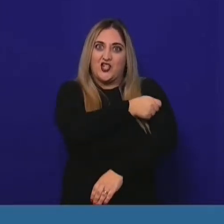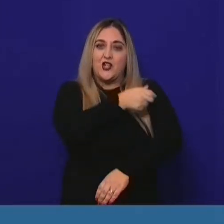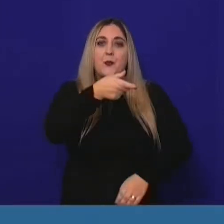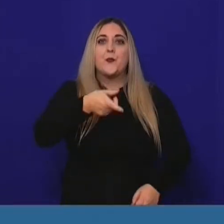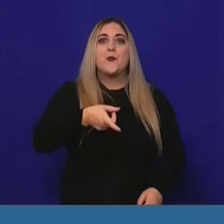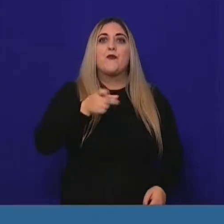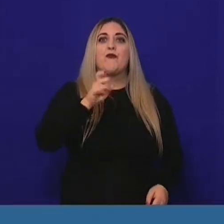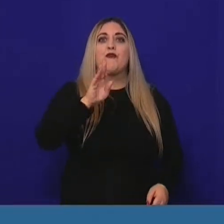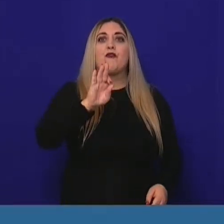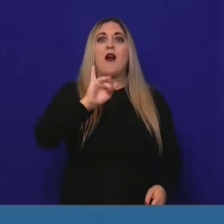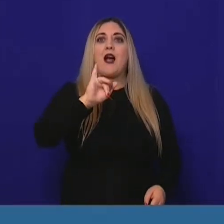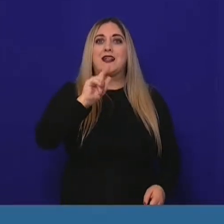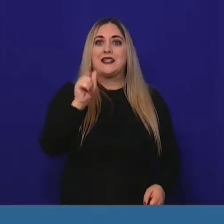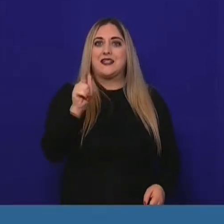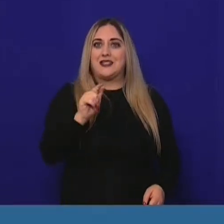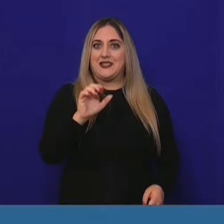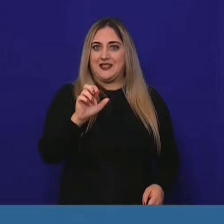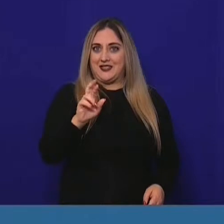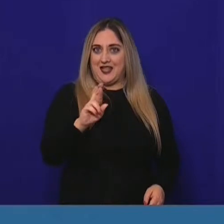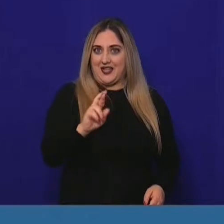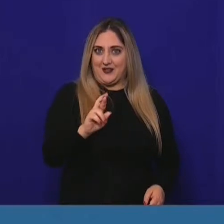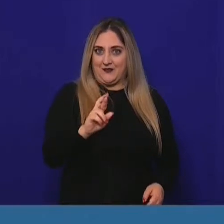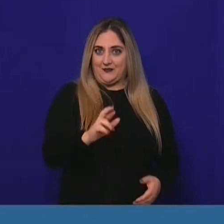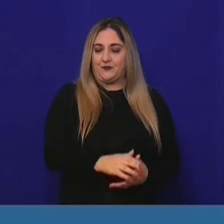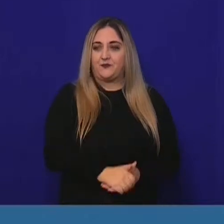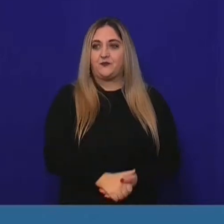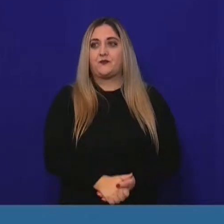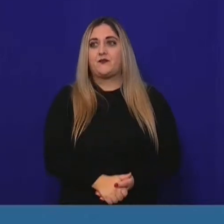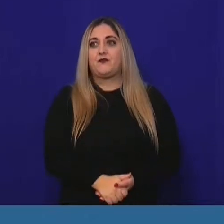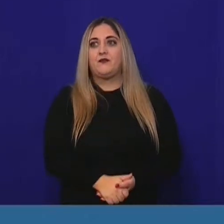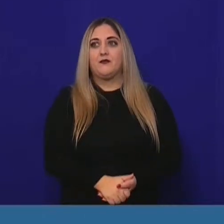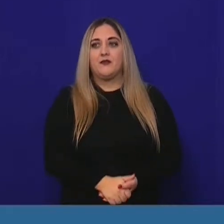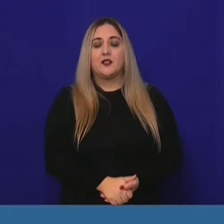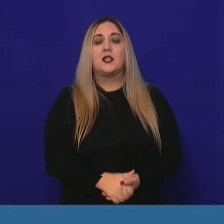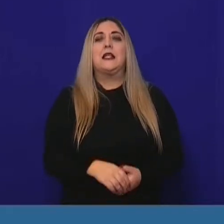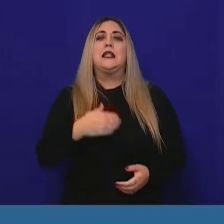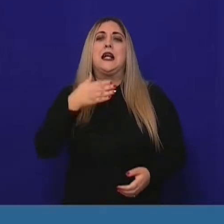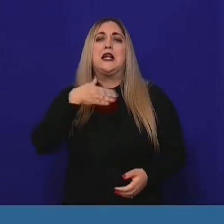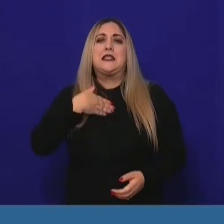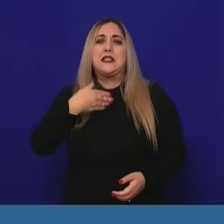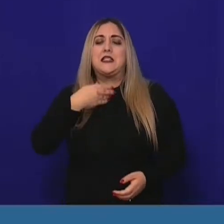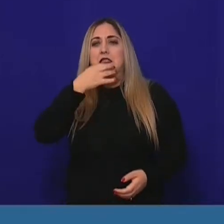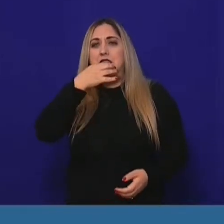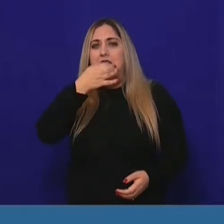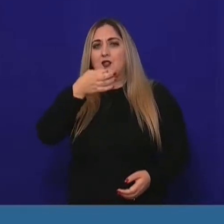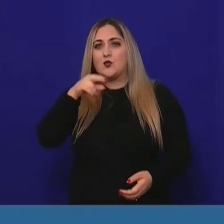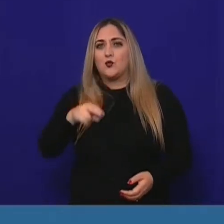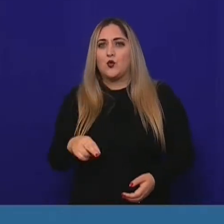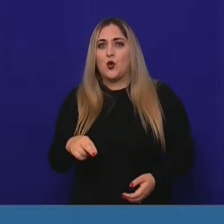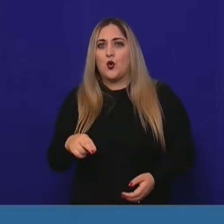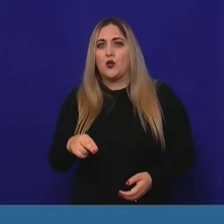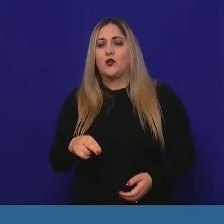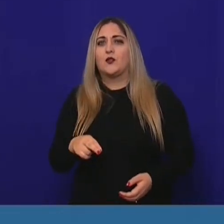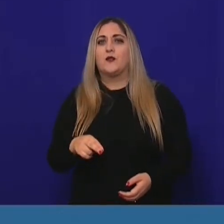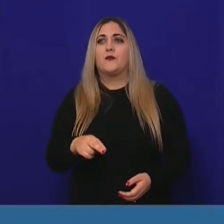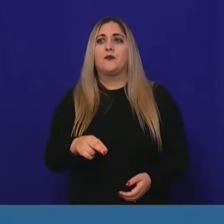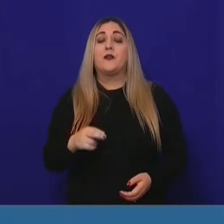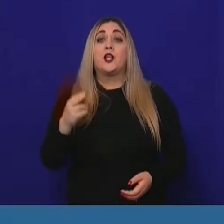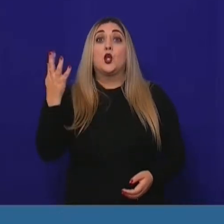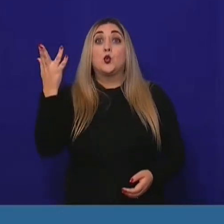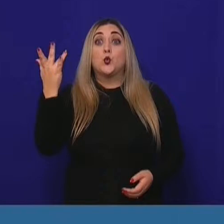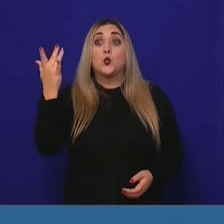din il-biċċa tax-xogħol. Fortunatament il-każi qegħdin jonqsu, però minn xahar għal ieħor mix-xahar ta' Novembru għax xahar ta'